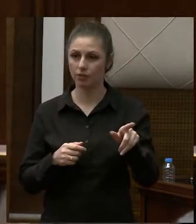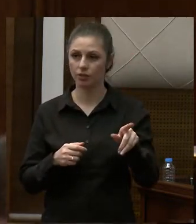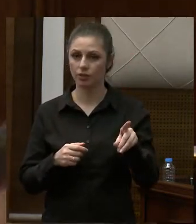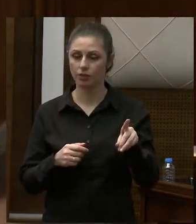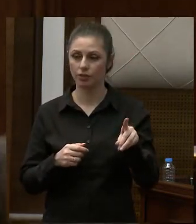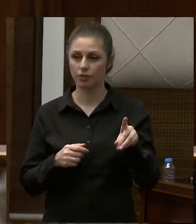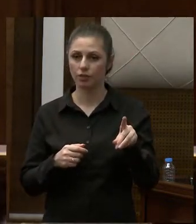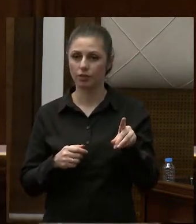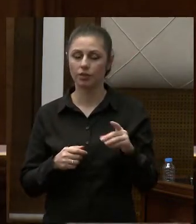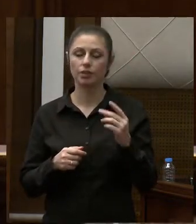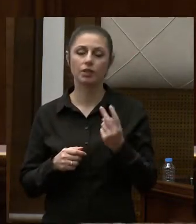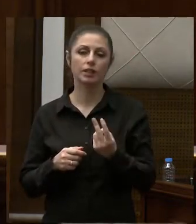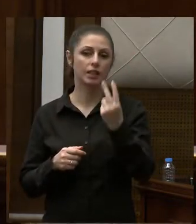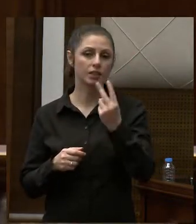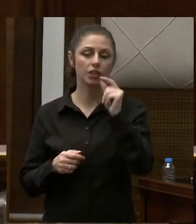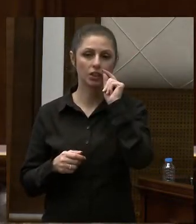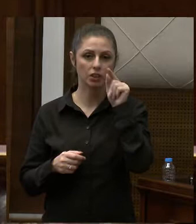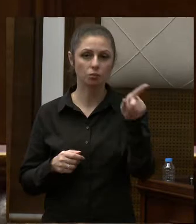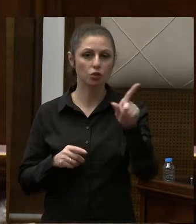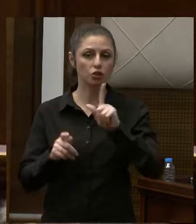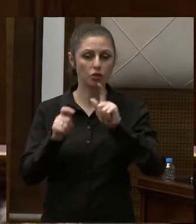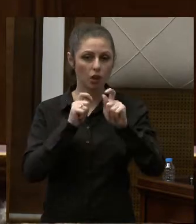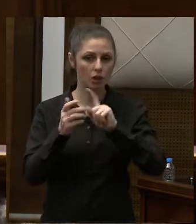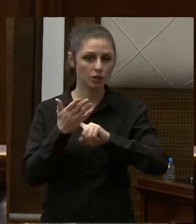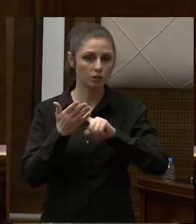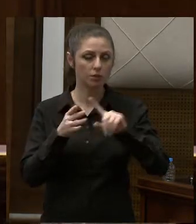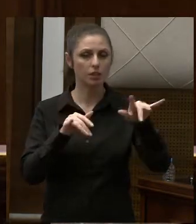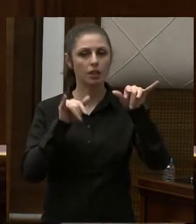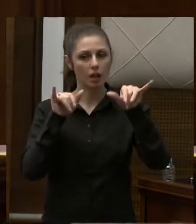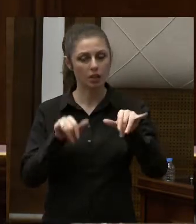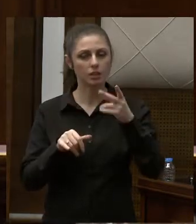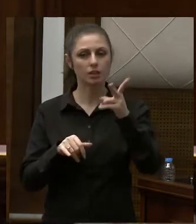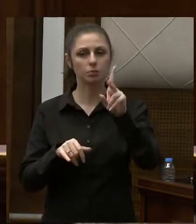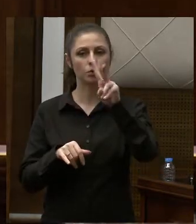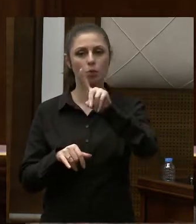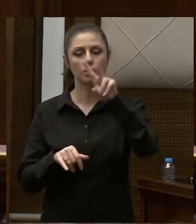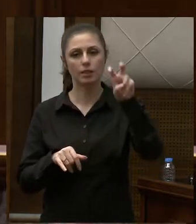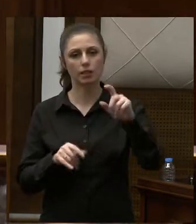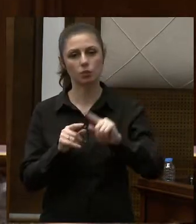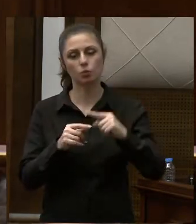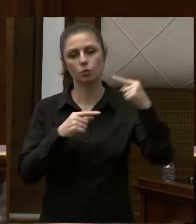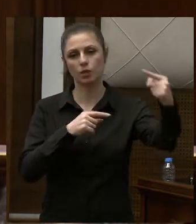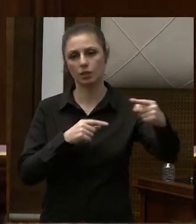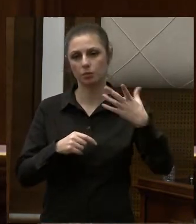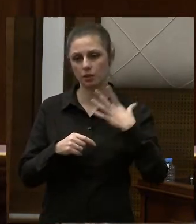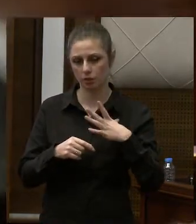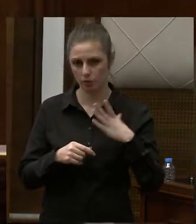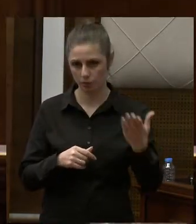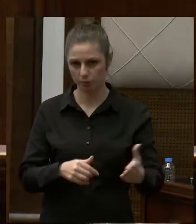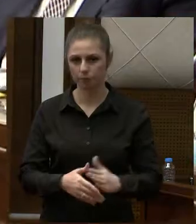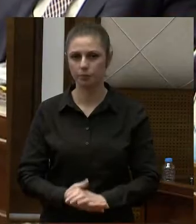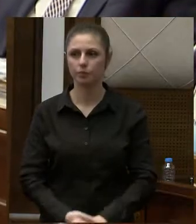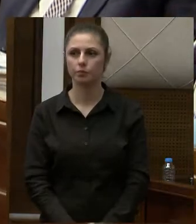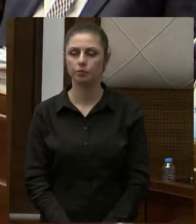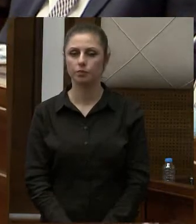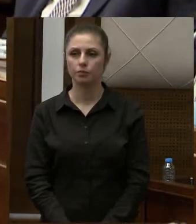kaç kişi? 7 kişi. Bunların da sözleşmelerinin aynı şekilde 2018'de uzatılması hususunu oylarına sunuyorum. Kabul